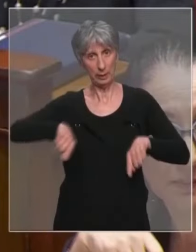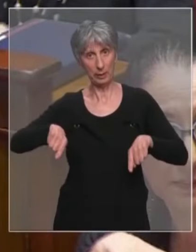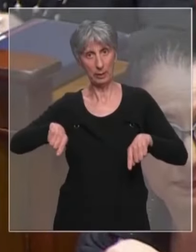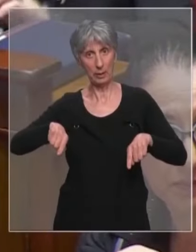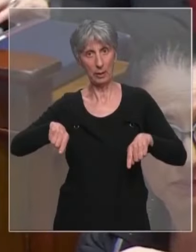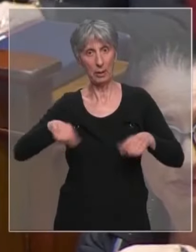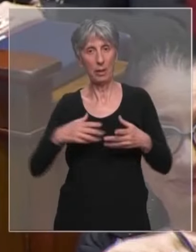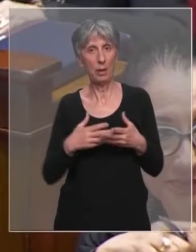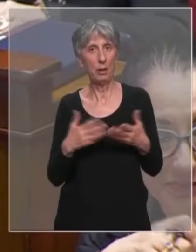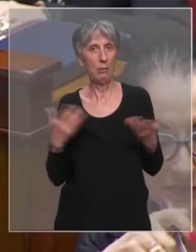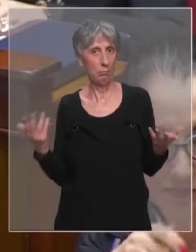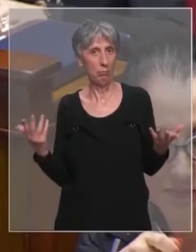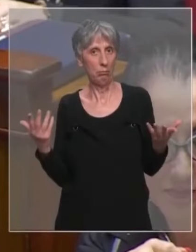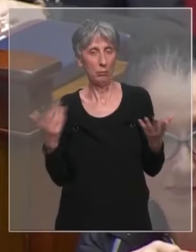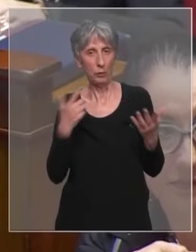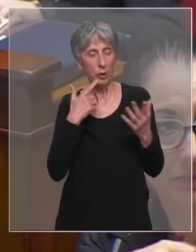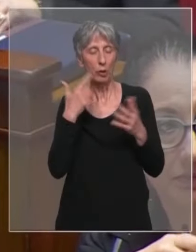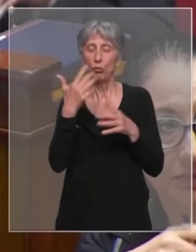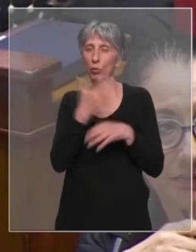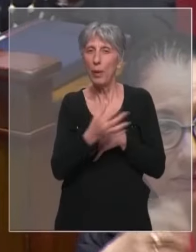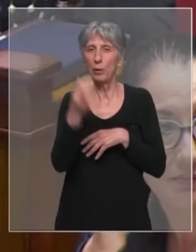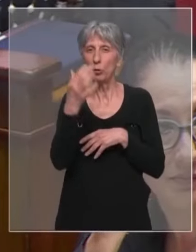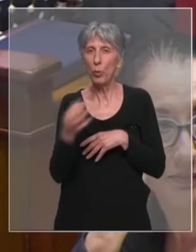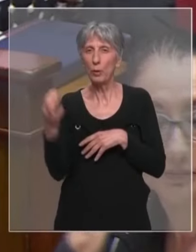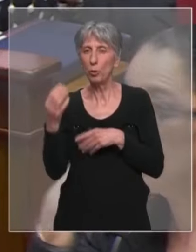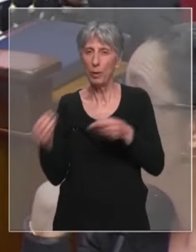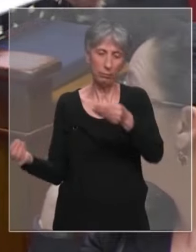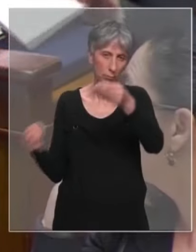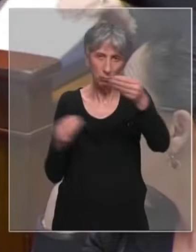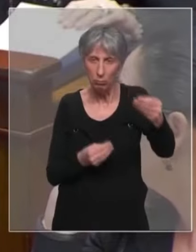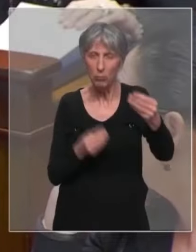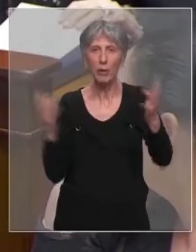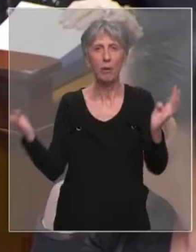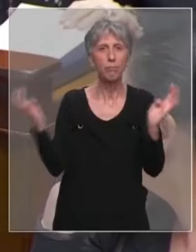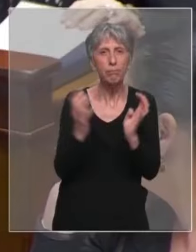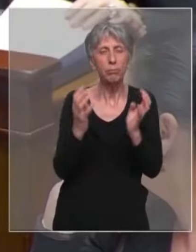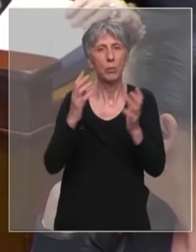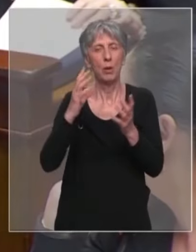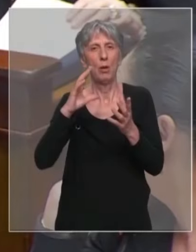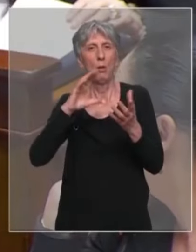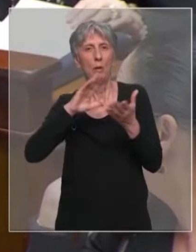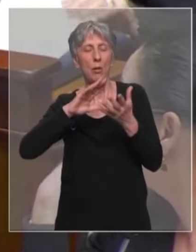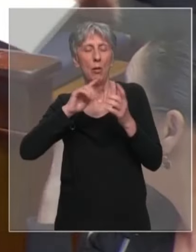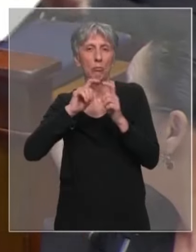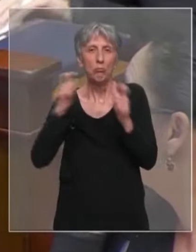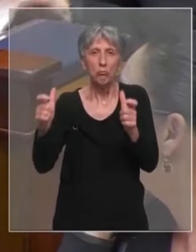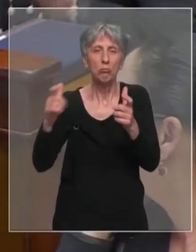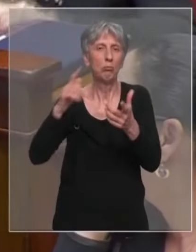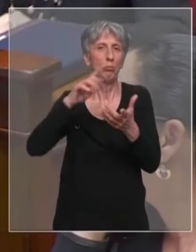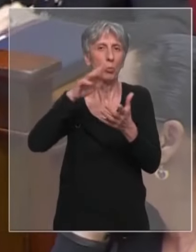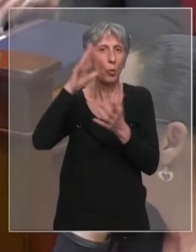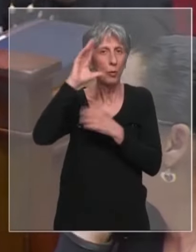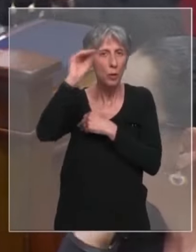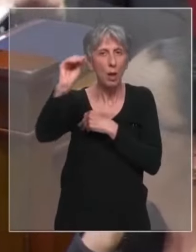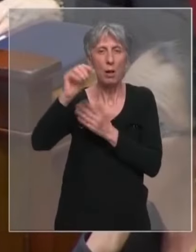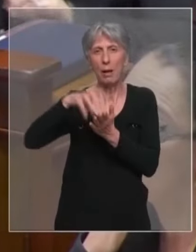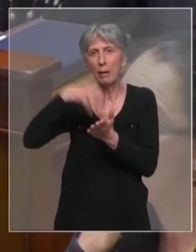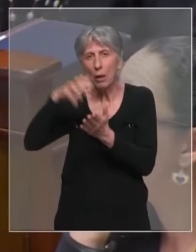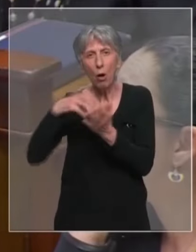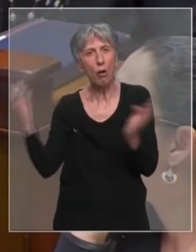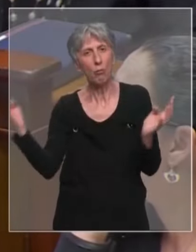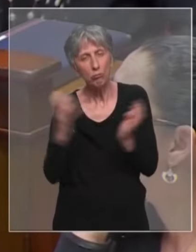que nous revoyons toutes les semaines avec les organisations professionnelles agricoles et sur lesquels nous avons fait un